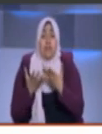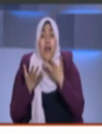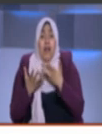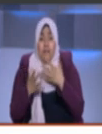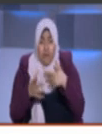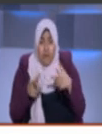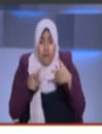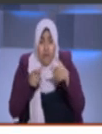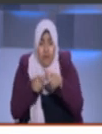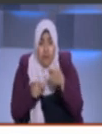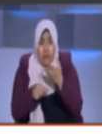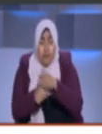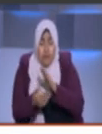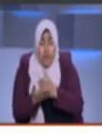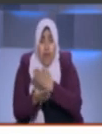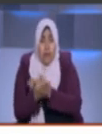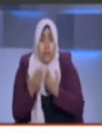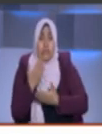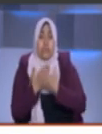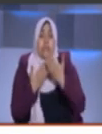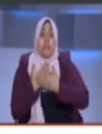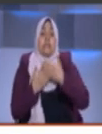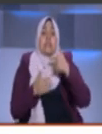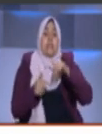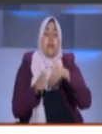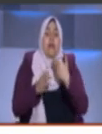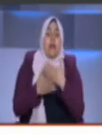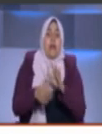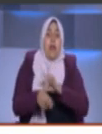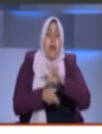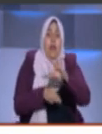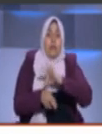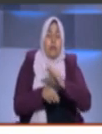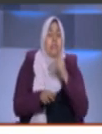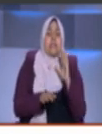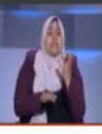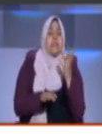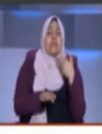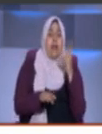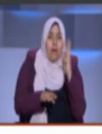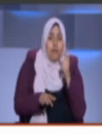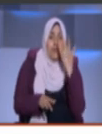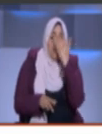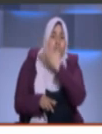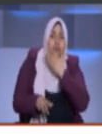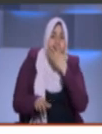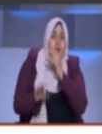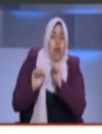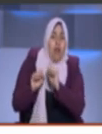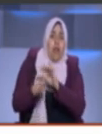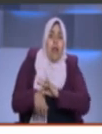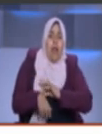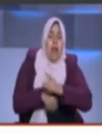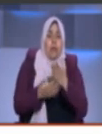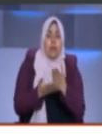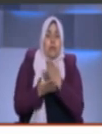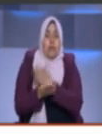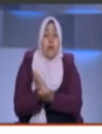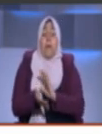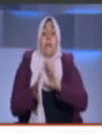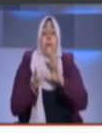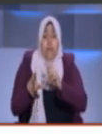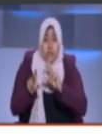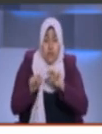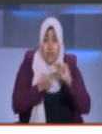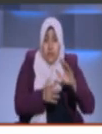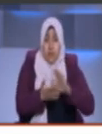الأوان سيؤدي إلى عودة جديدة للعدوى، كيف سيكون شكل هذه العودة وهل ستكون بنفس